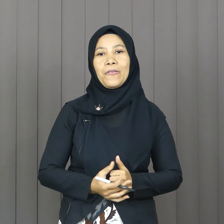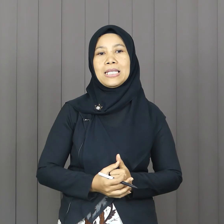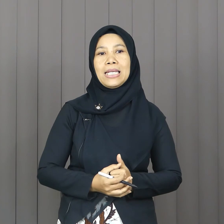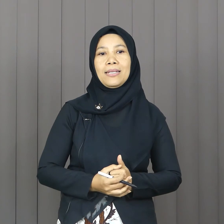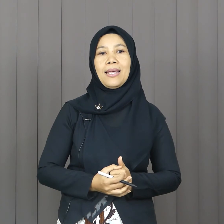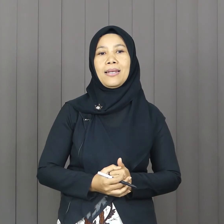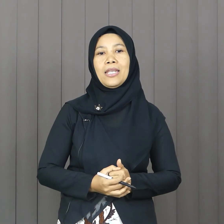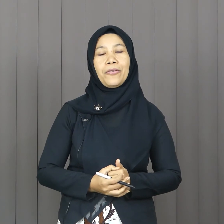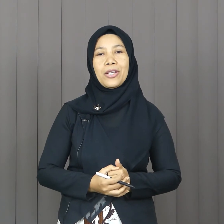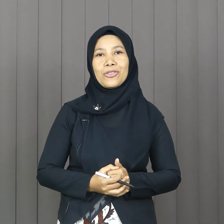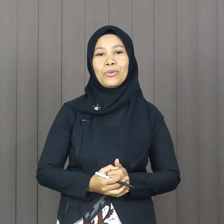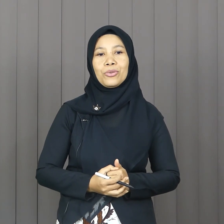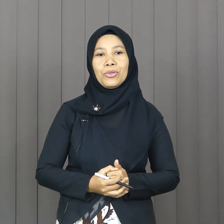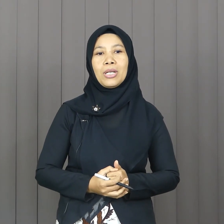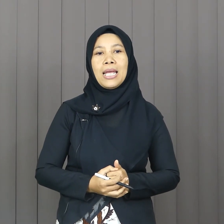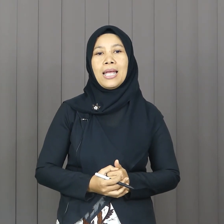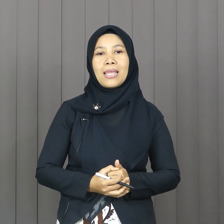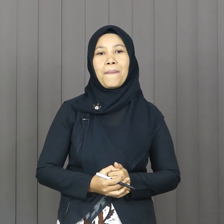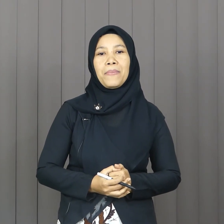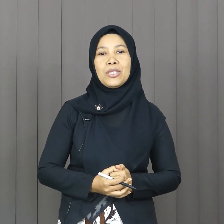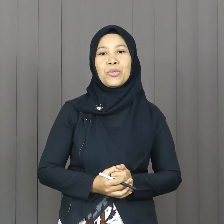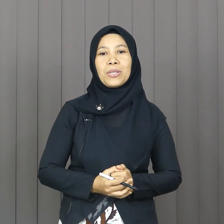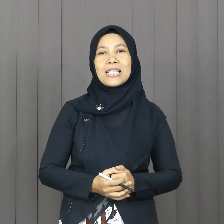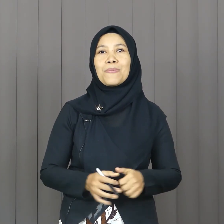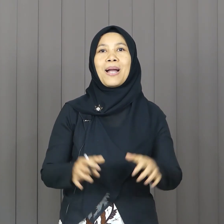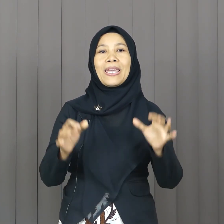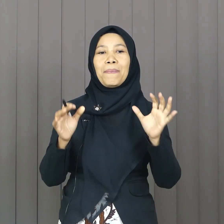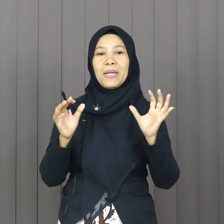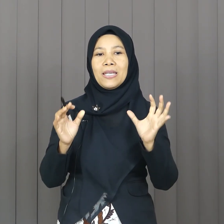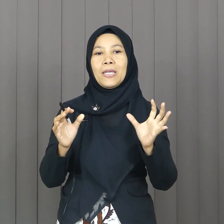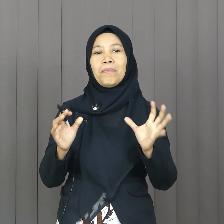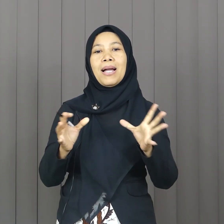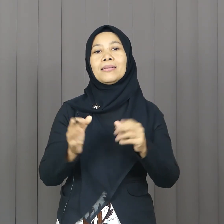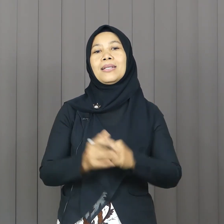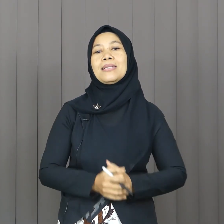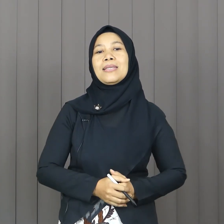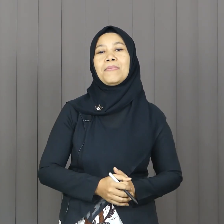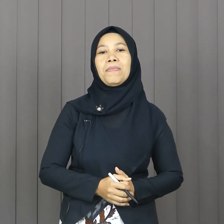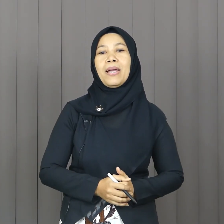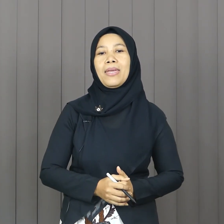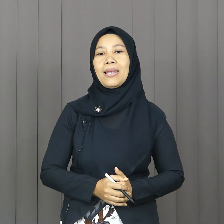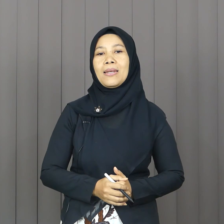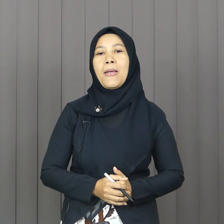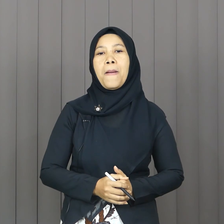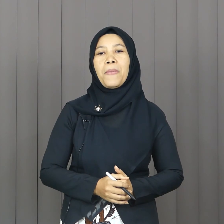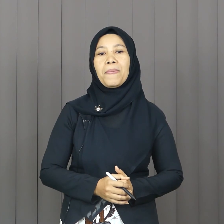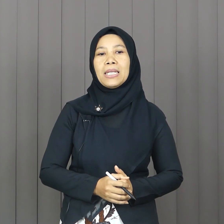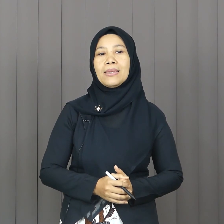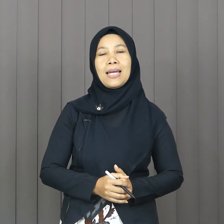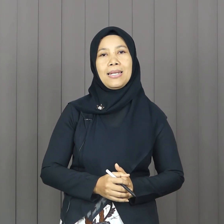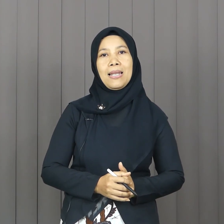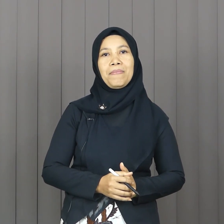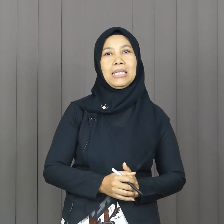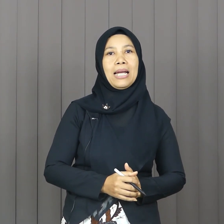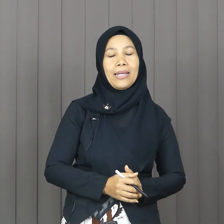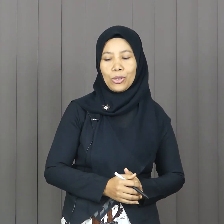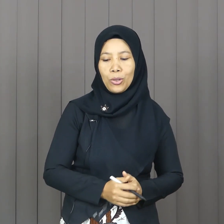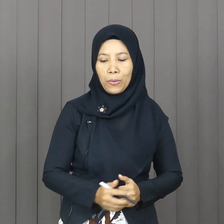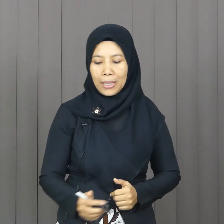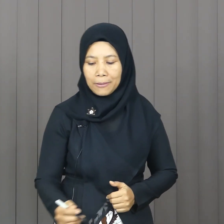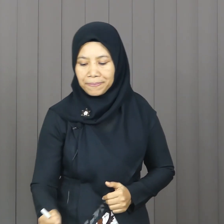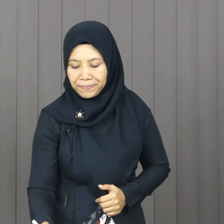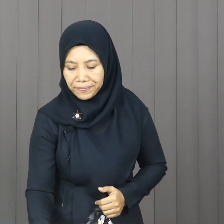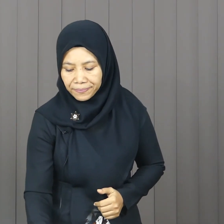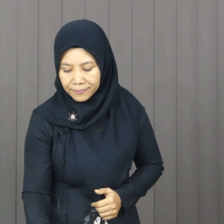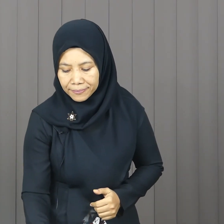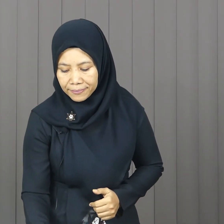prasarana fisik dan infrastruktur, tapi juga sebagai penyeimbang neraca pembayaran pemerintah dalam bidang